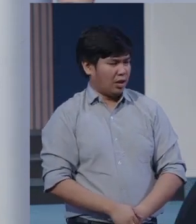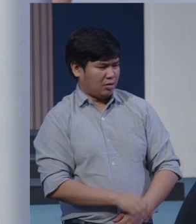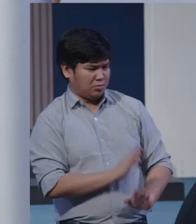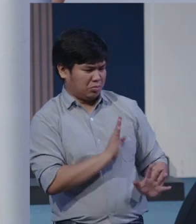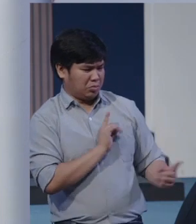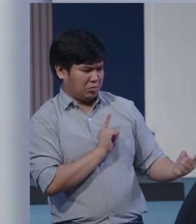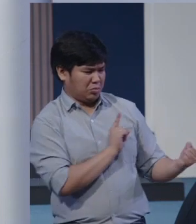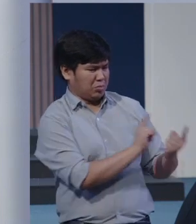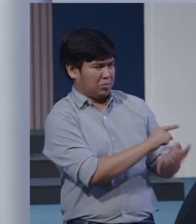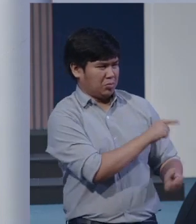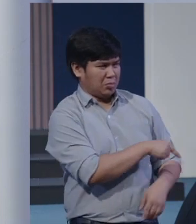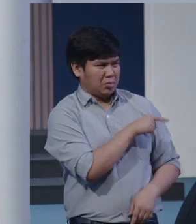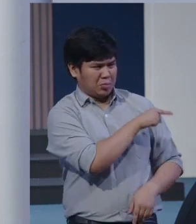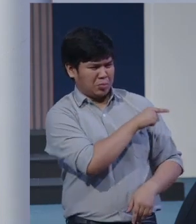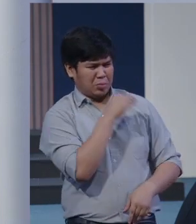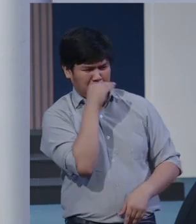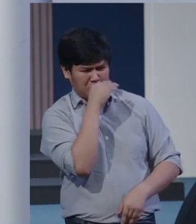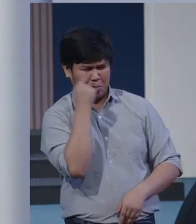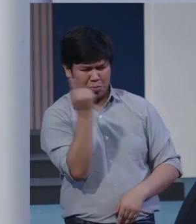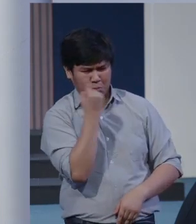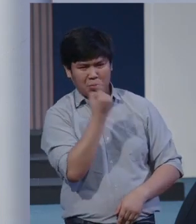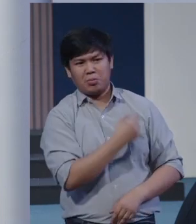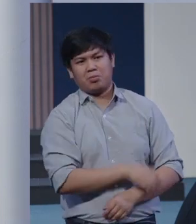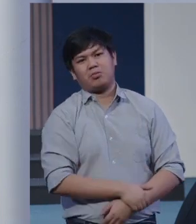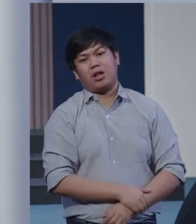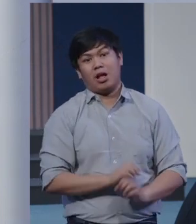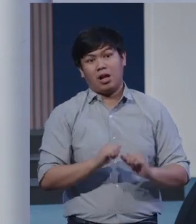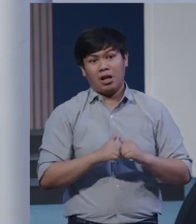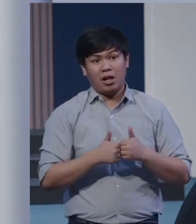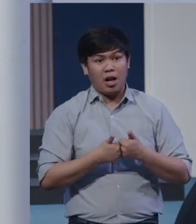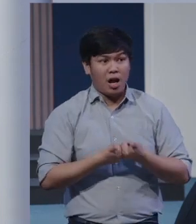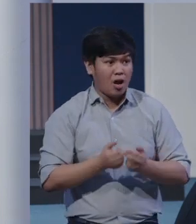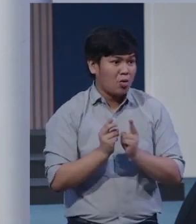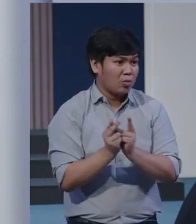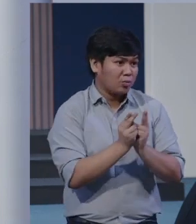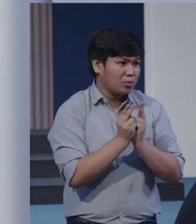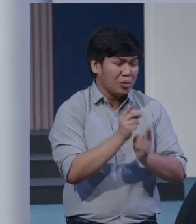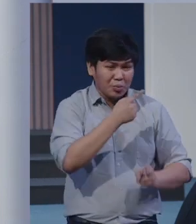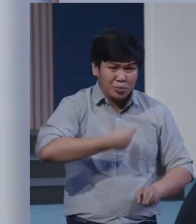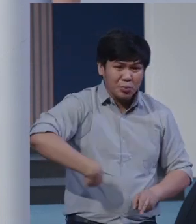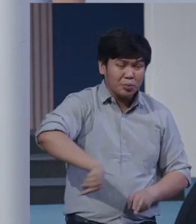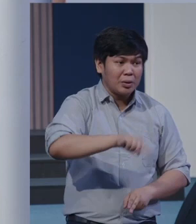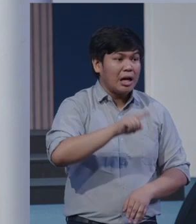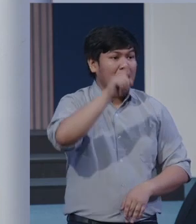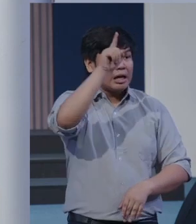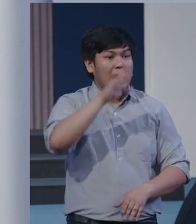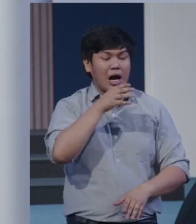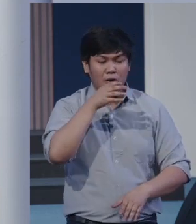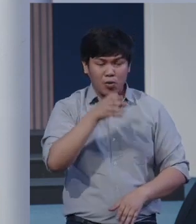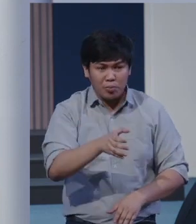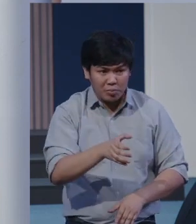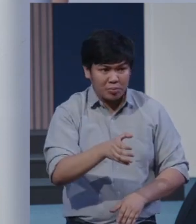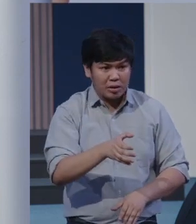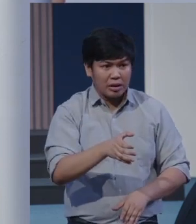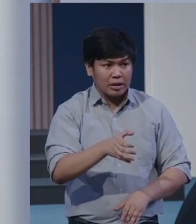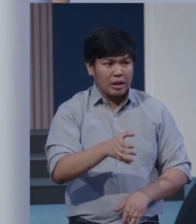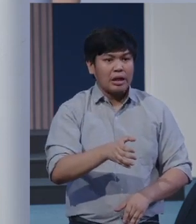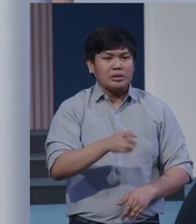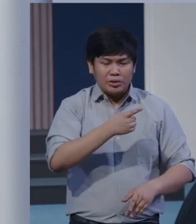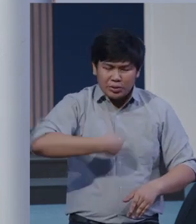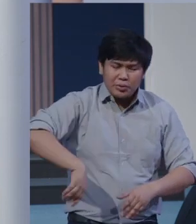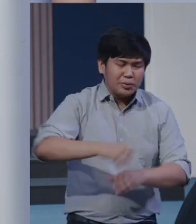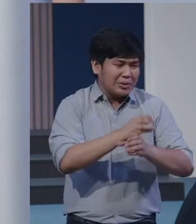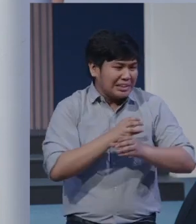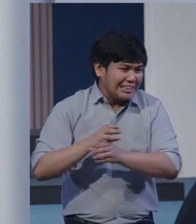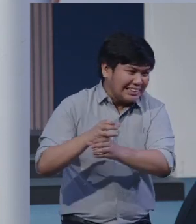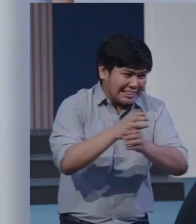that there may be no division in the body that the members may have the same care for one another If one member suffers all